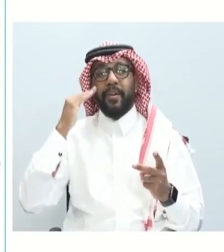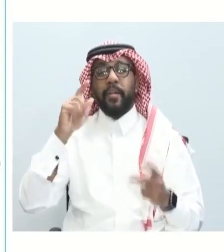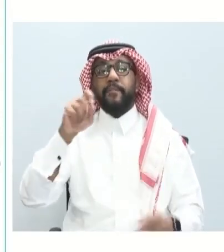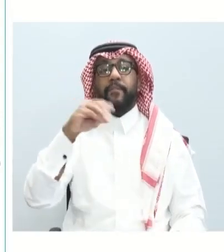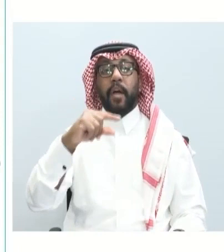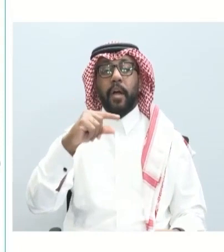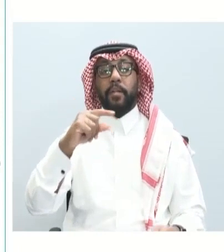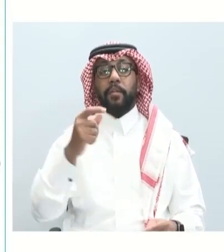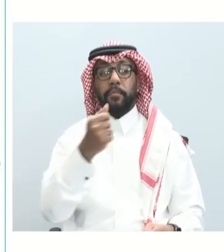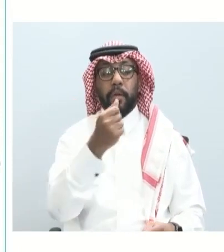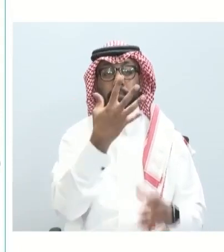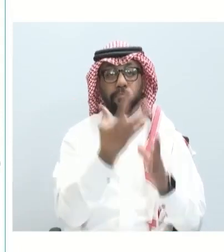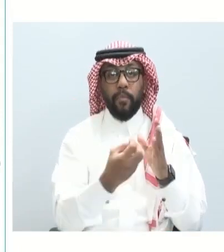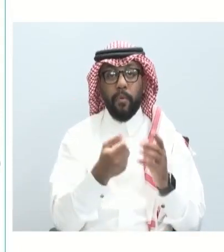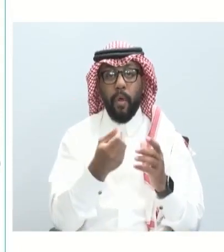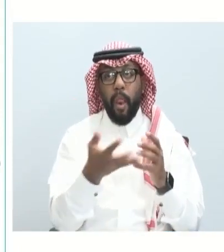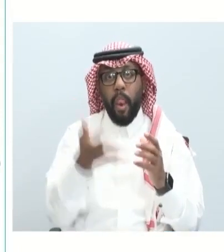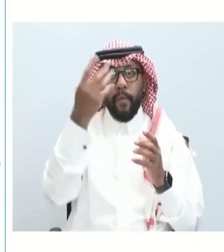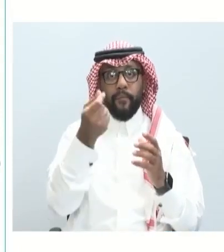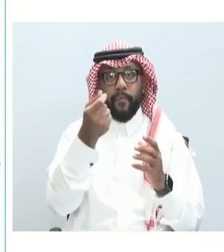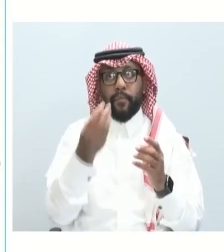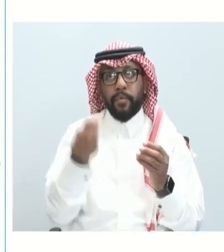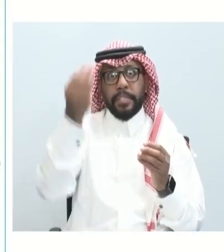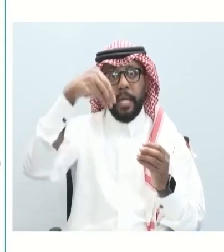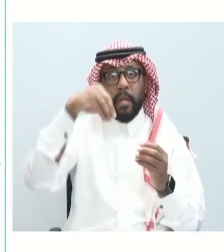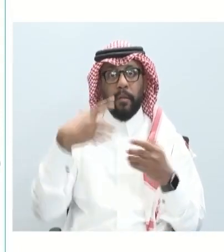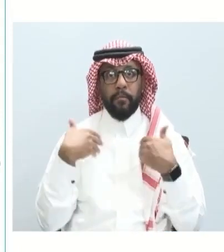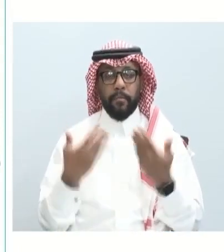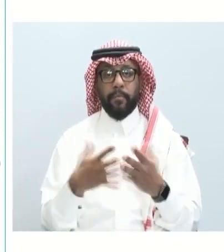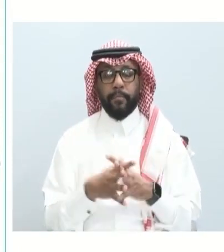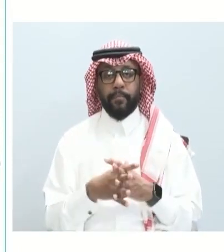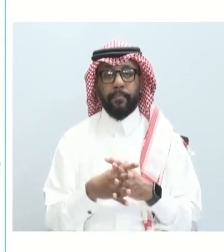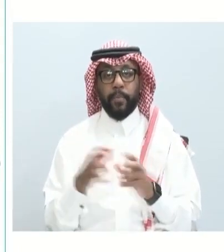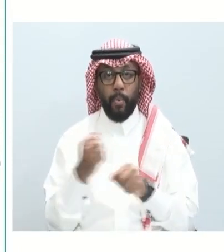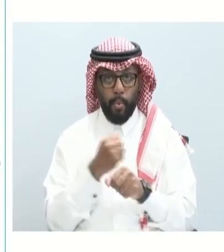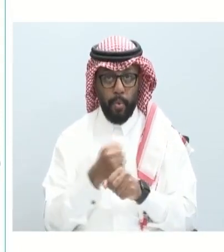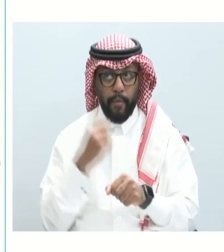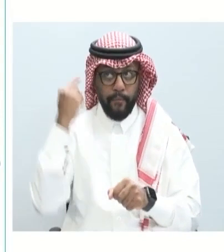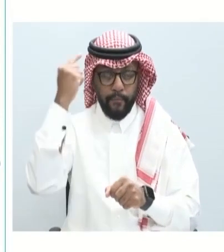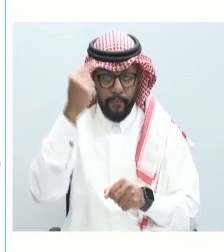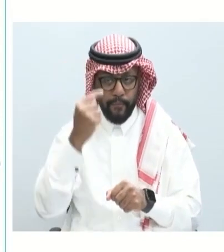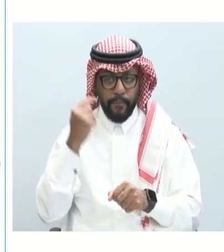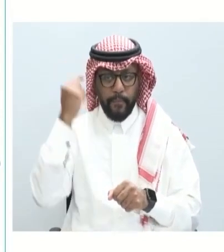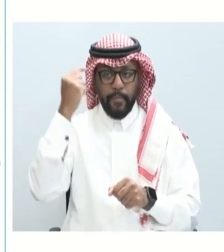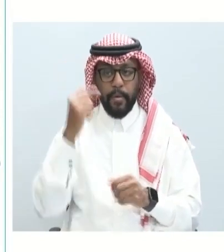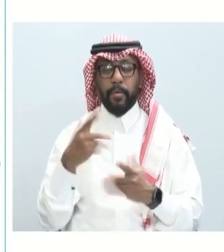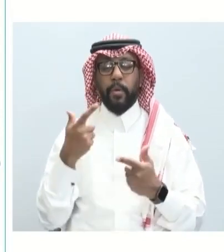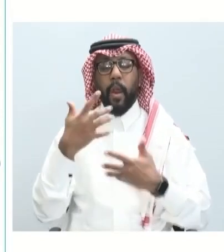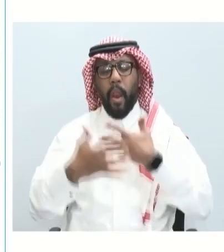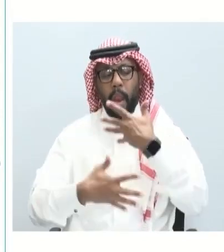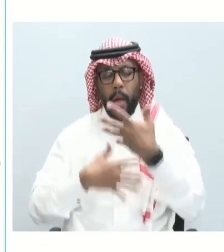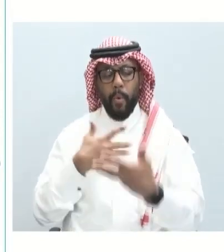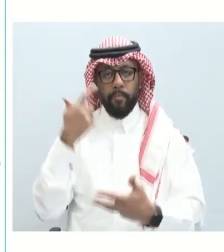الطائره اذكر وظيفه كل واحد من الثلاثه نستطيع الاجابه من خلال تفكير المنطقي نحاول